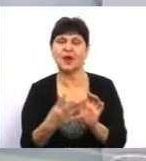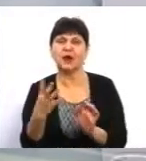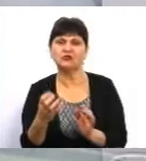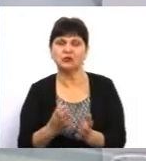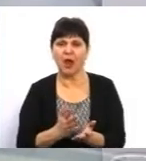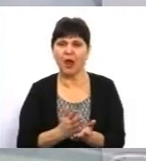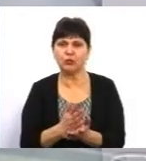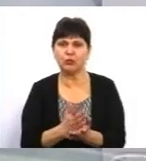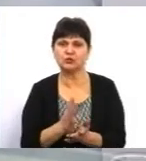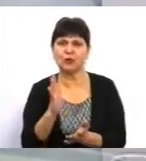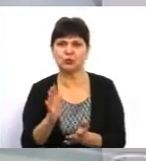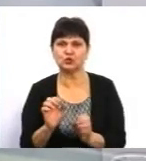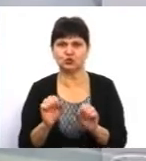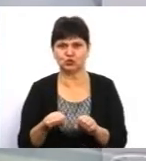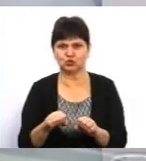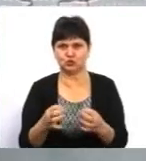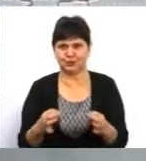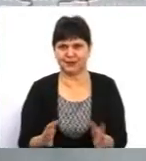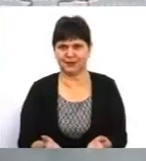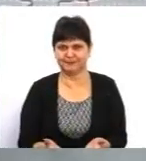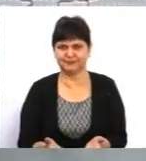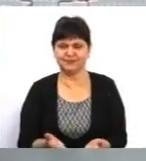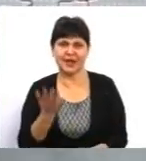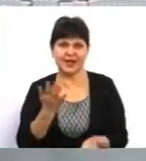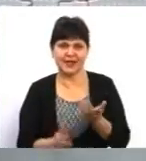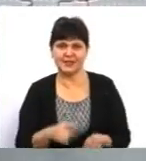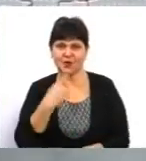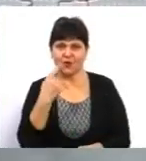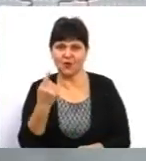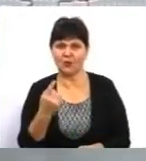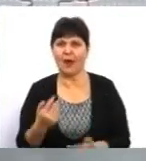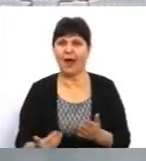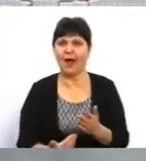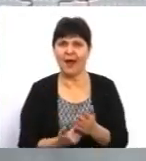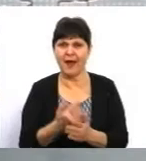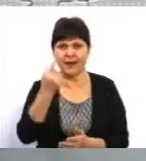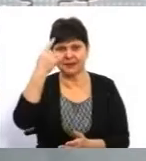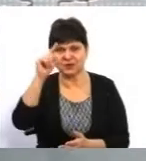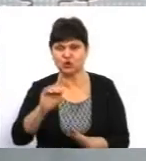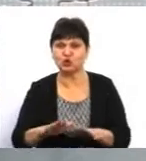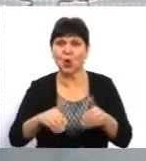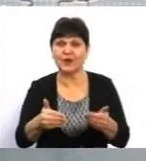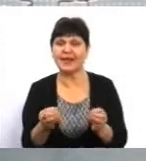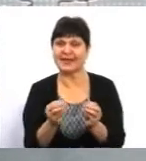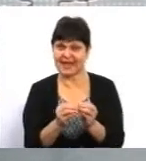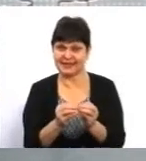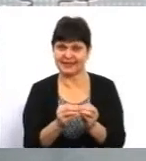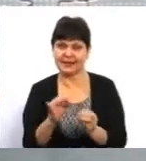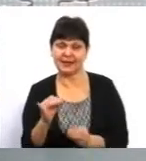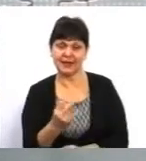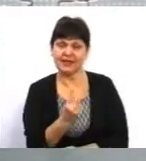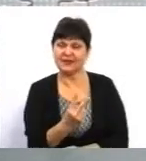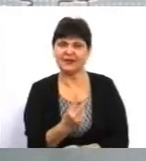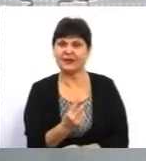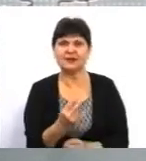будуть доступними? Ну, якщо говорити про анонсовані 10 послуг і ці дві, які на сьогоднішній день